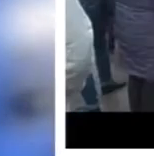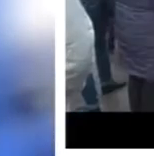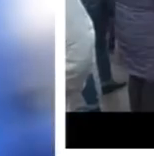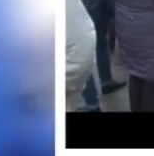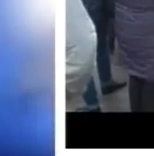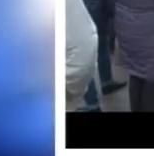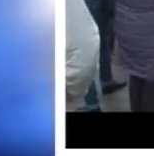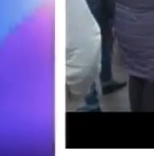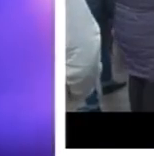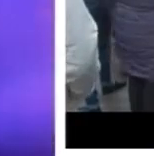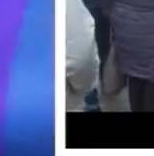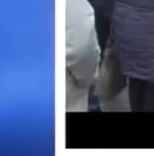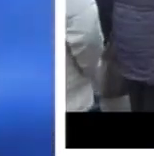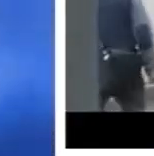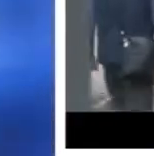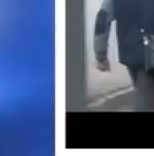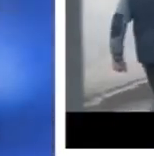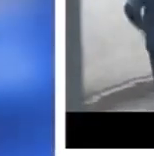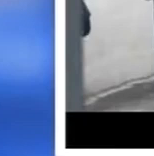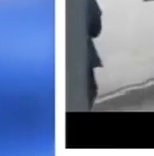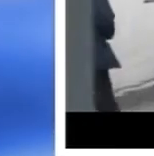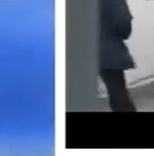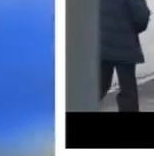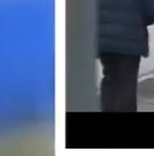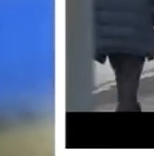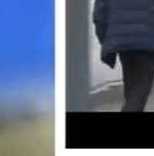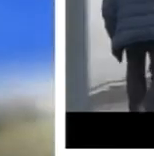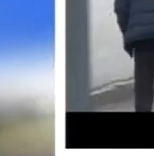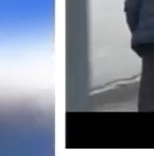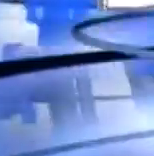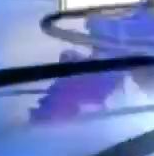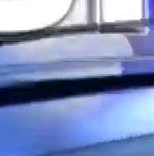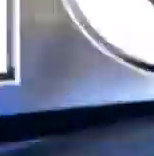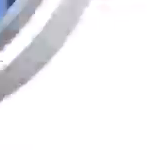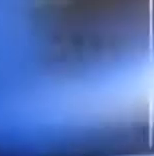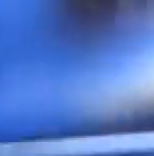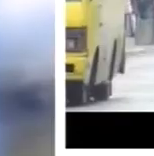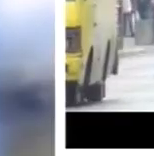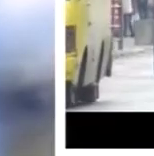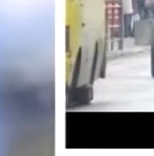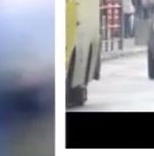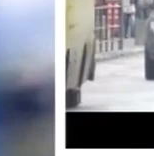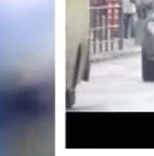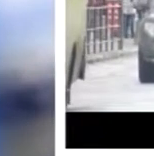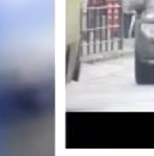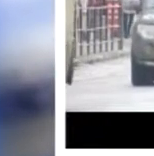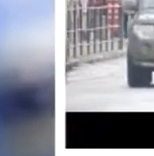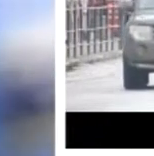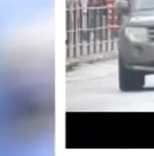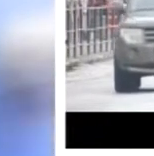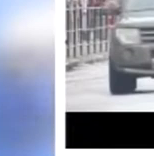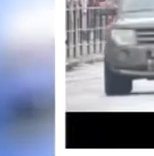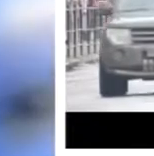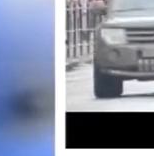що у мікрорайоні Аляска. Близько півсотні працівників не могли потрапити на робочі місця. З початку року в обласному